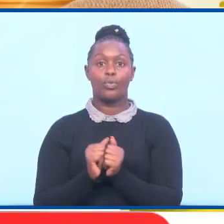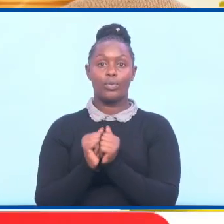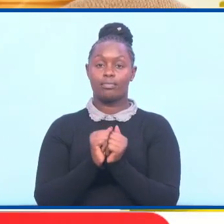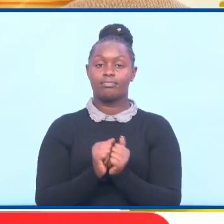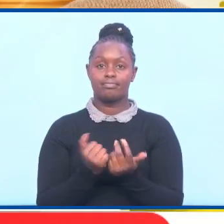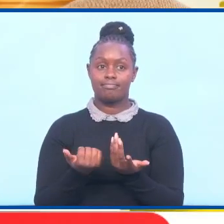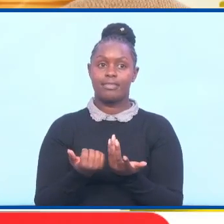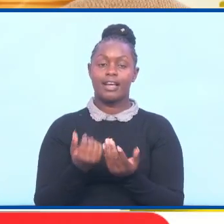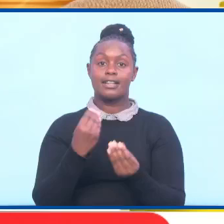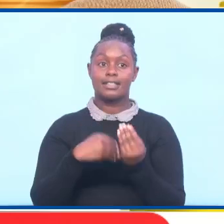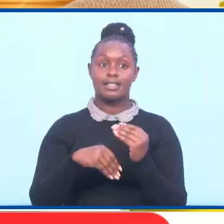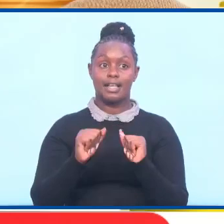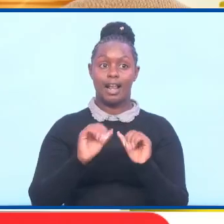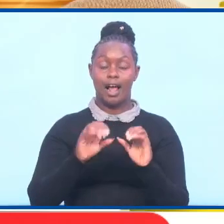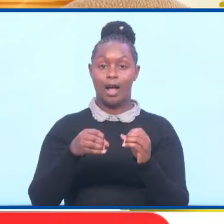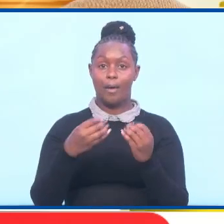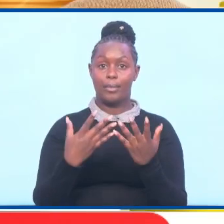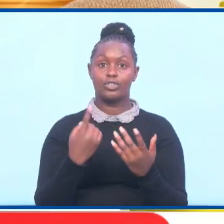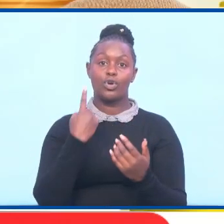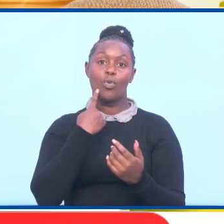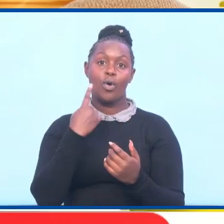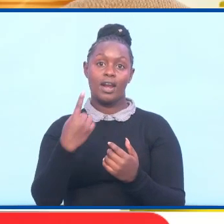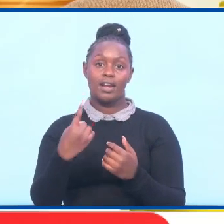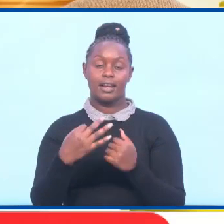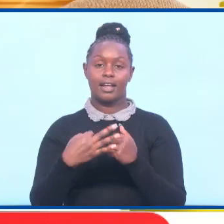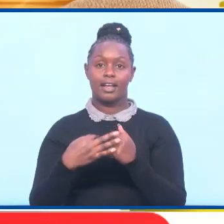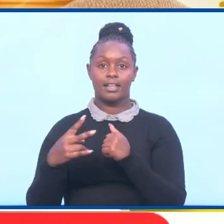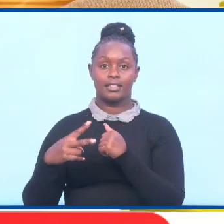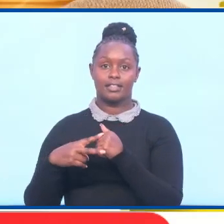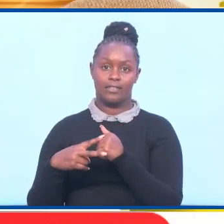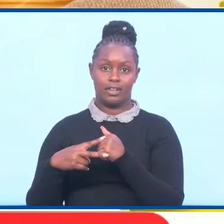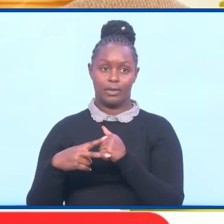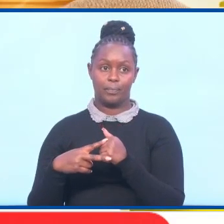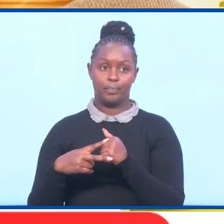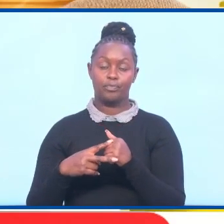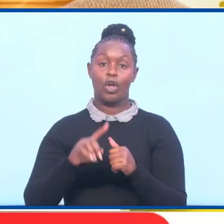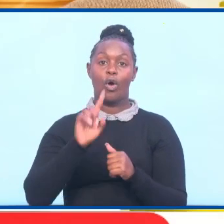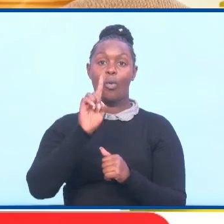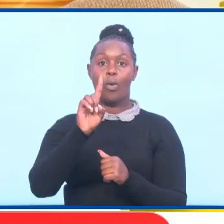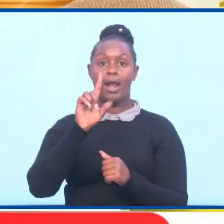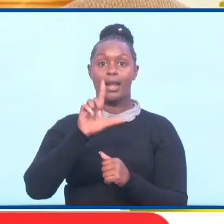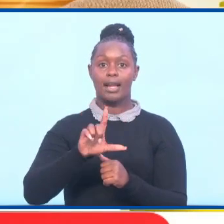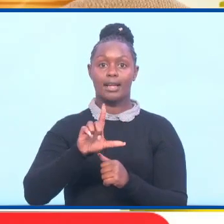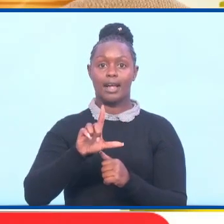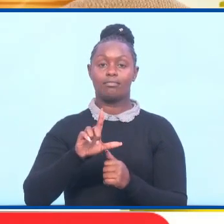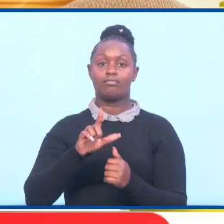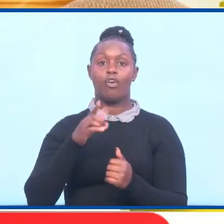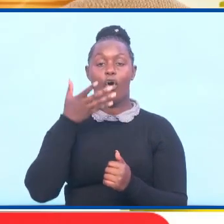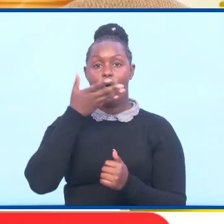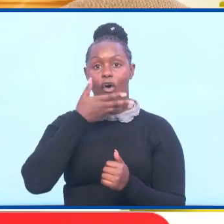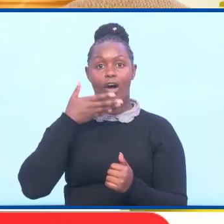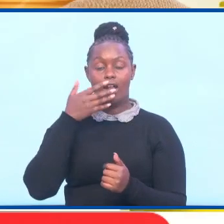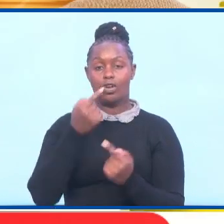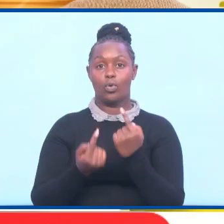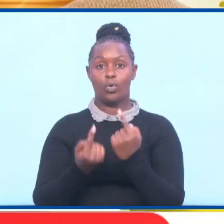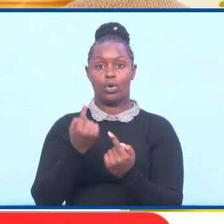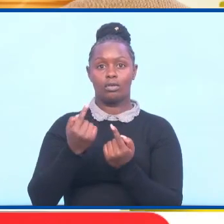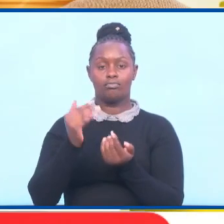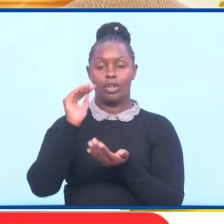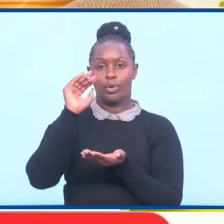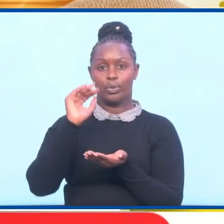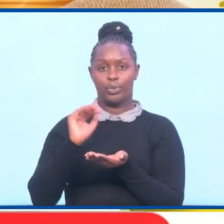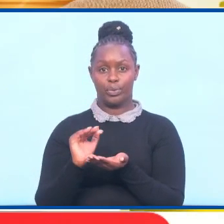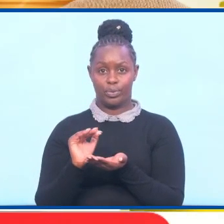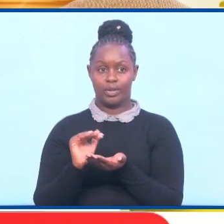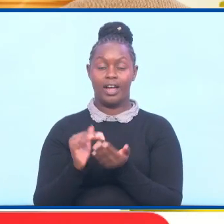sasa inauzwa kwa shilingi 187. Lita moja ya mafuta ya kupikia saladi imepungua kwa usawa